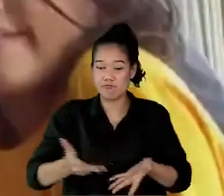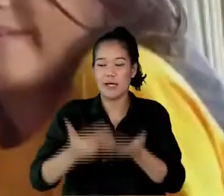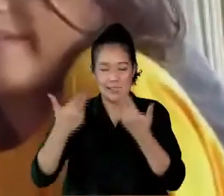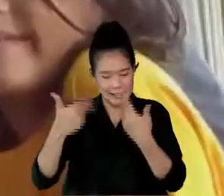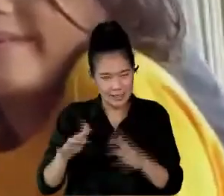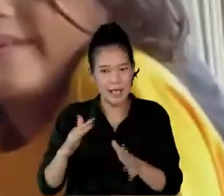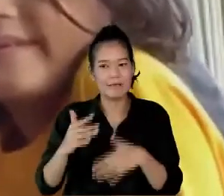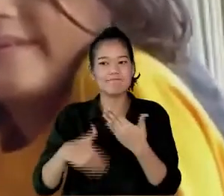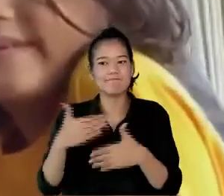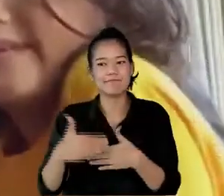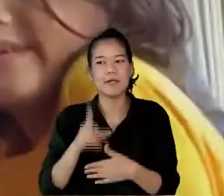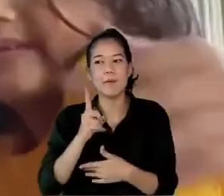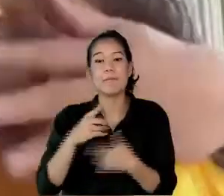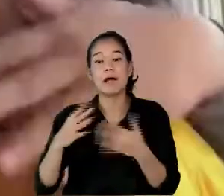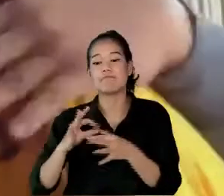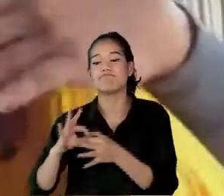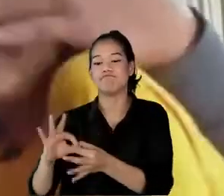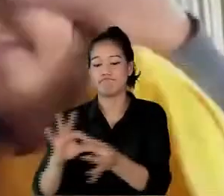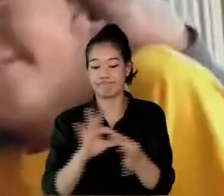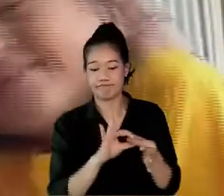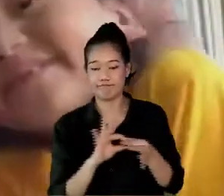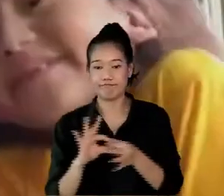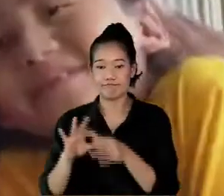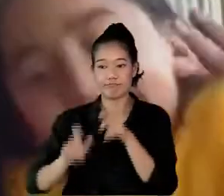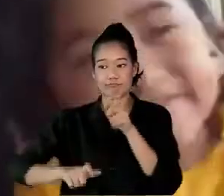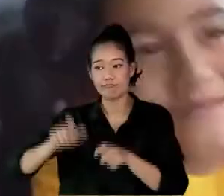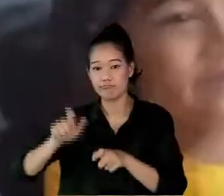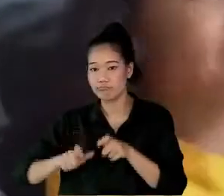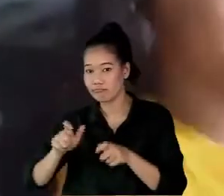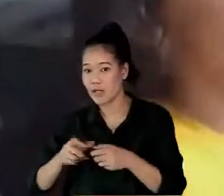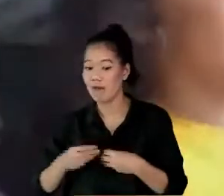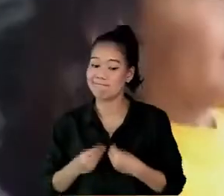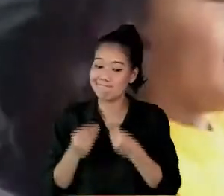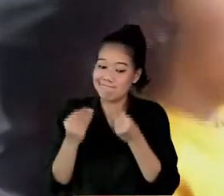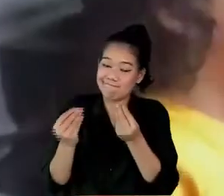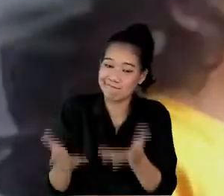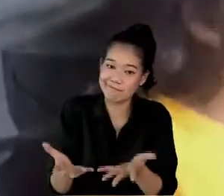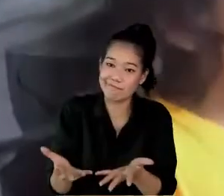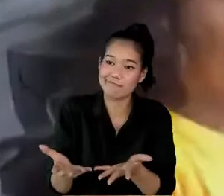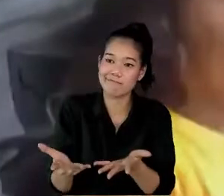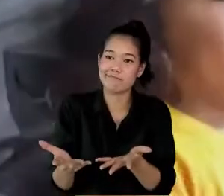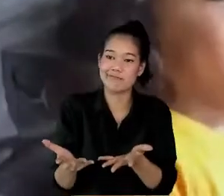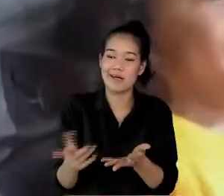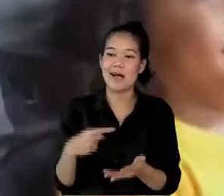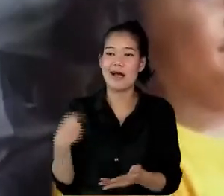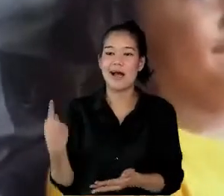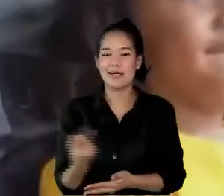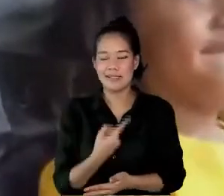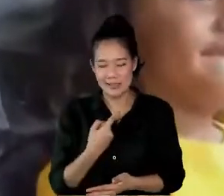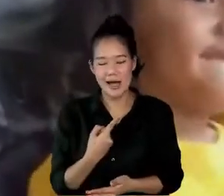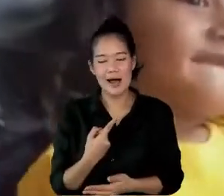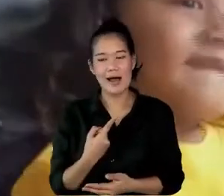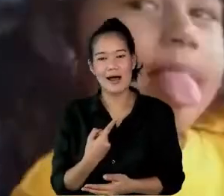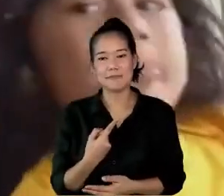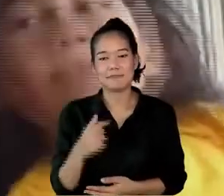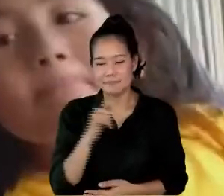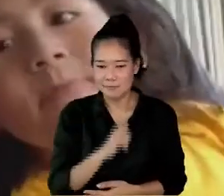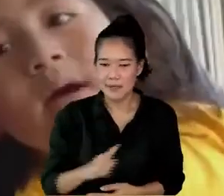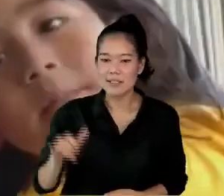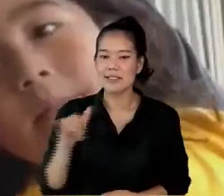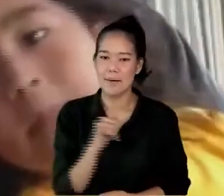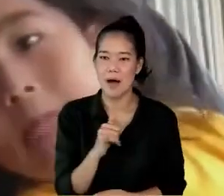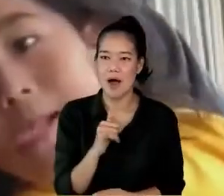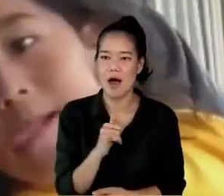berakhir. Dengan kerjasama semua pihak, dengan kontribusi semua pihak, kita sangat